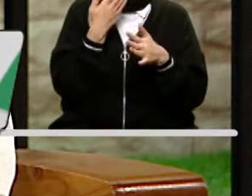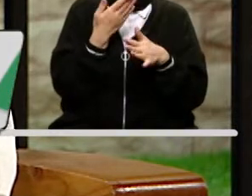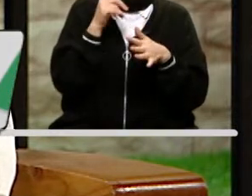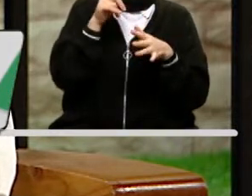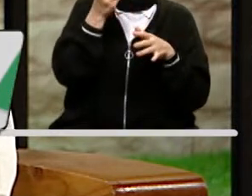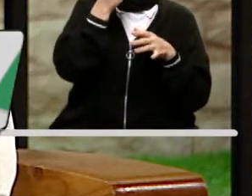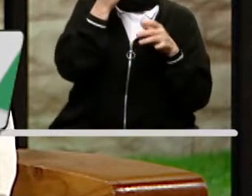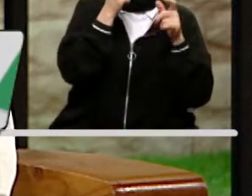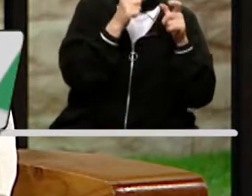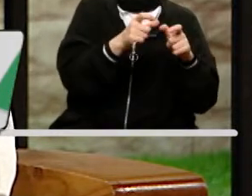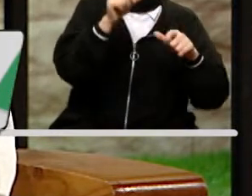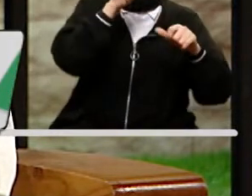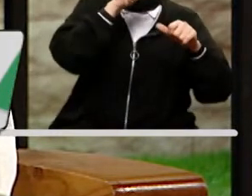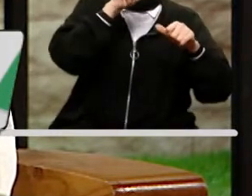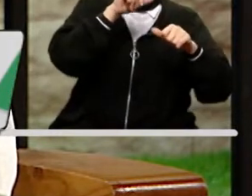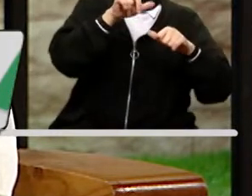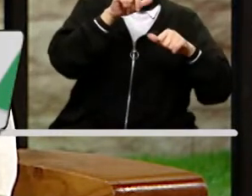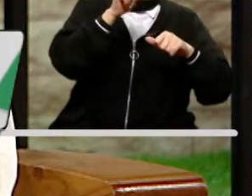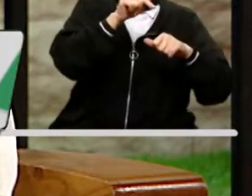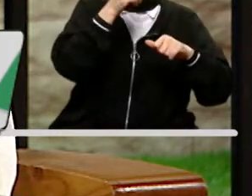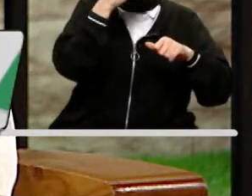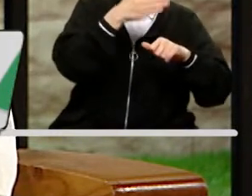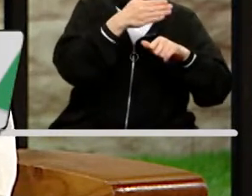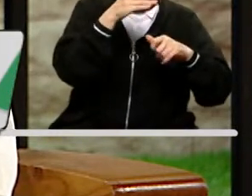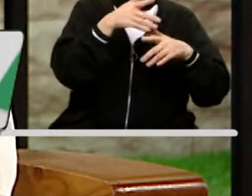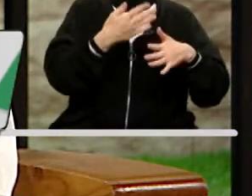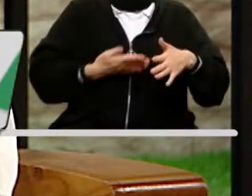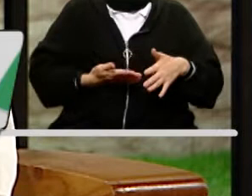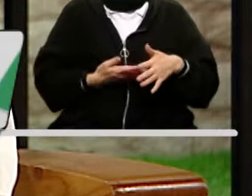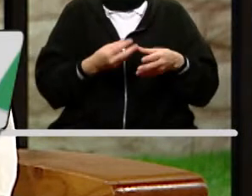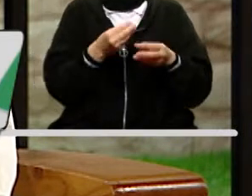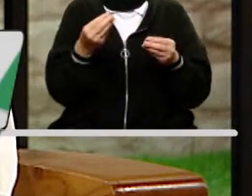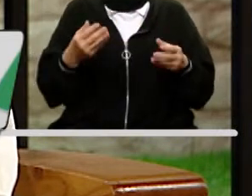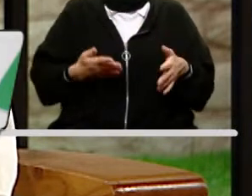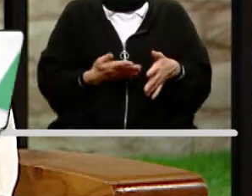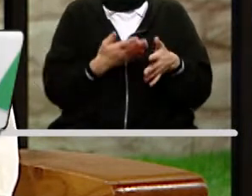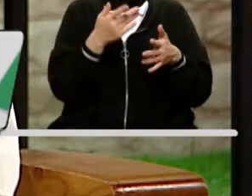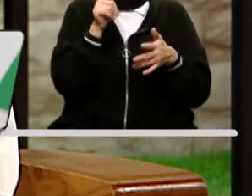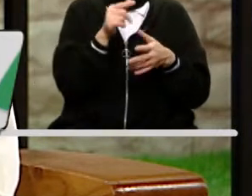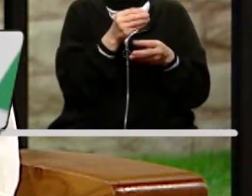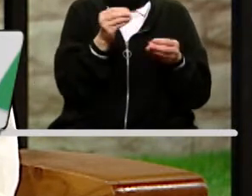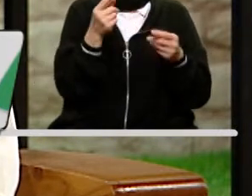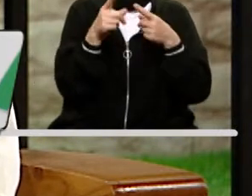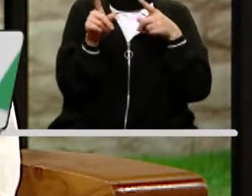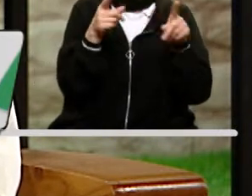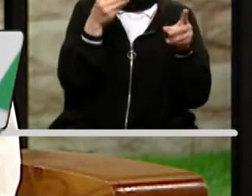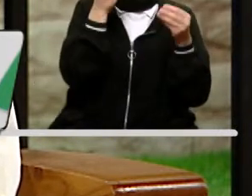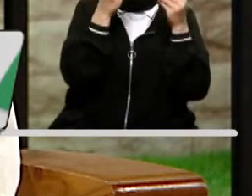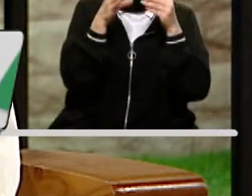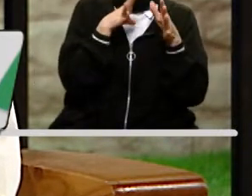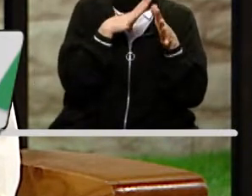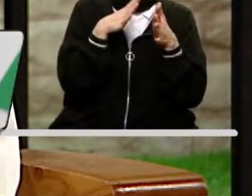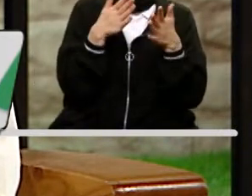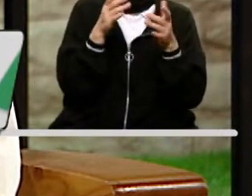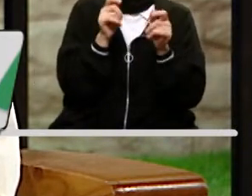ve karnınız çok aç. Birbirinden çeşitli tatlılar, pastalar o kadar güzel süslenmiş ki ne yaparsınız? Hepsini